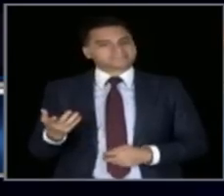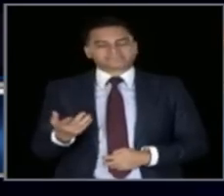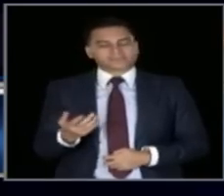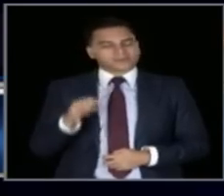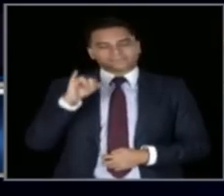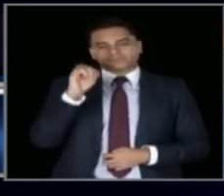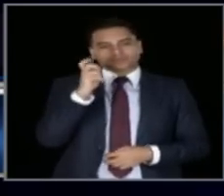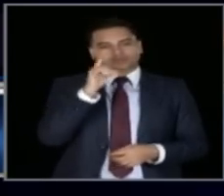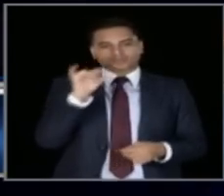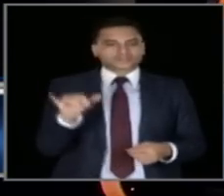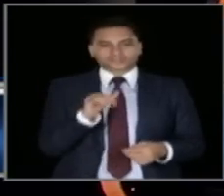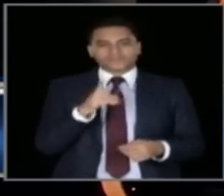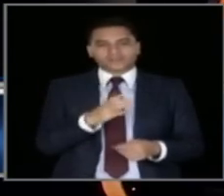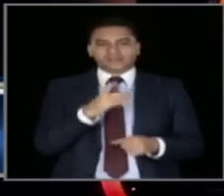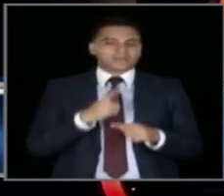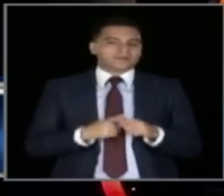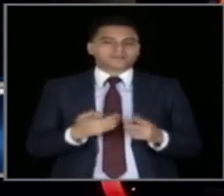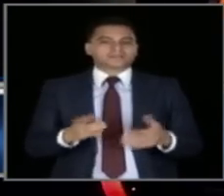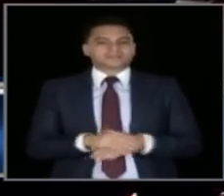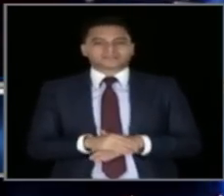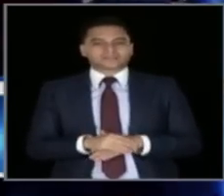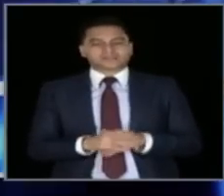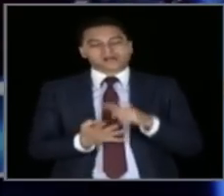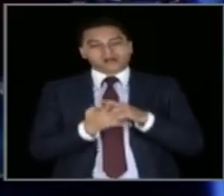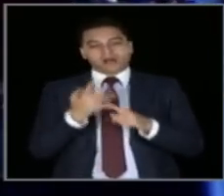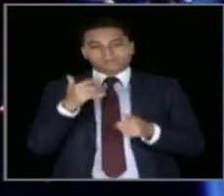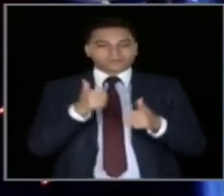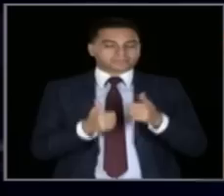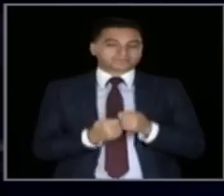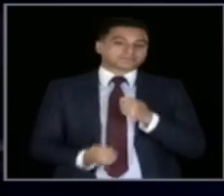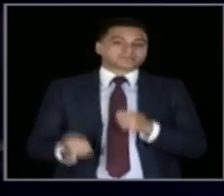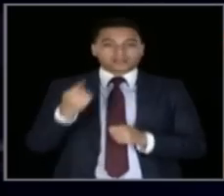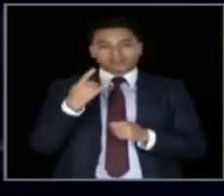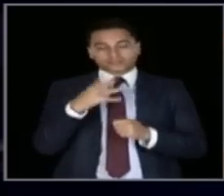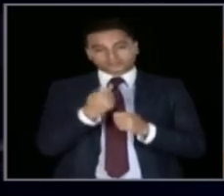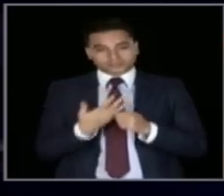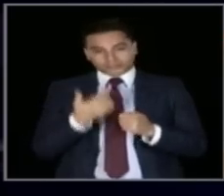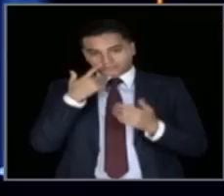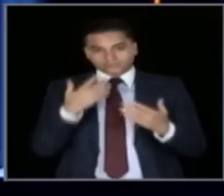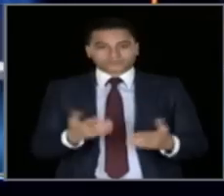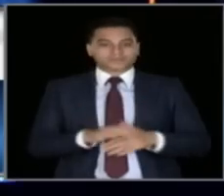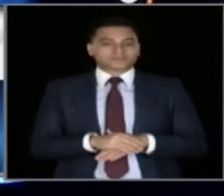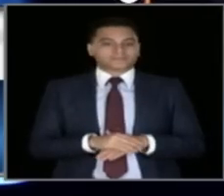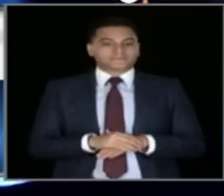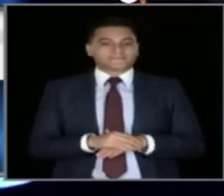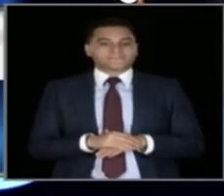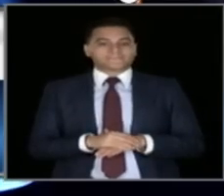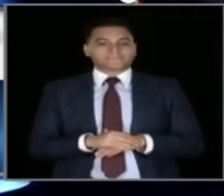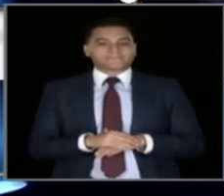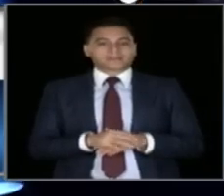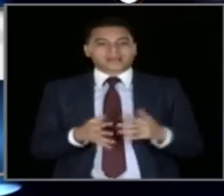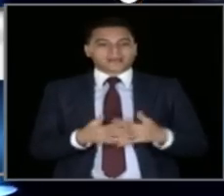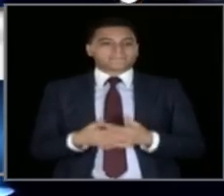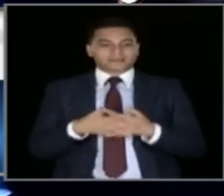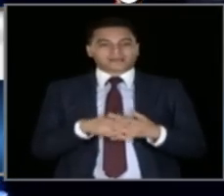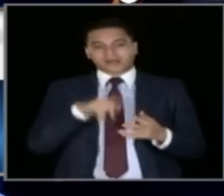مصطفى؟ إجابة خاطئة. أربع اختيارات زائد 10 وناقص 5.